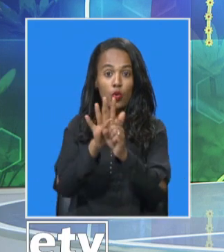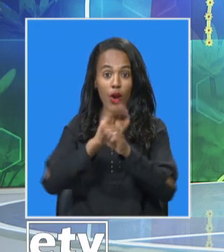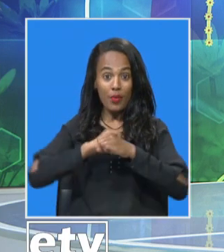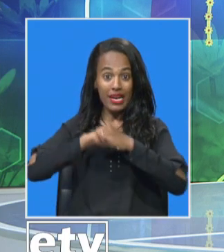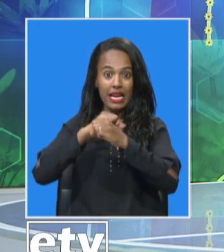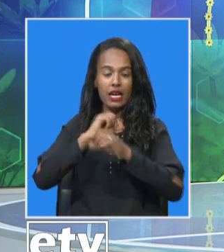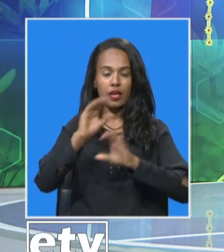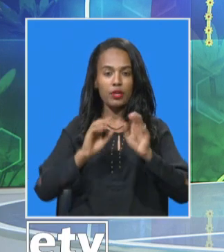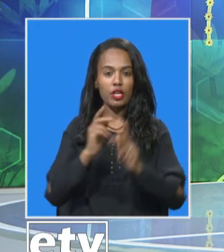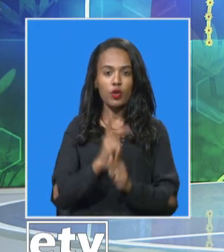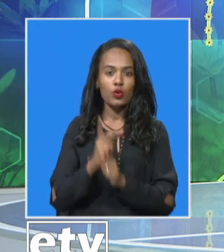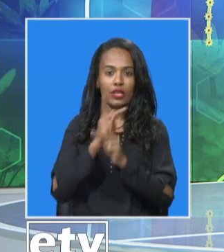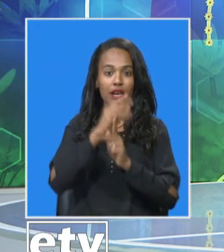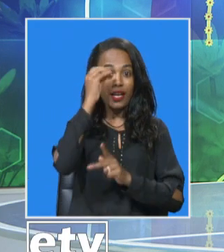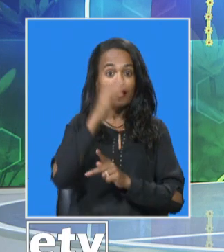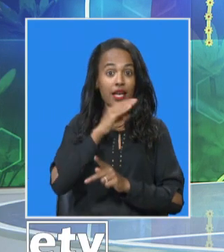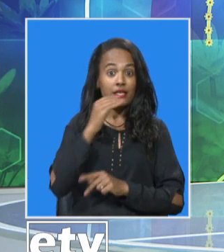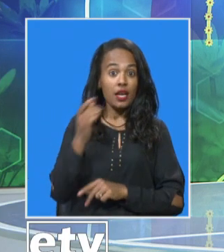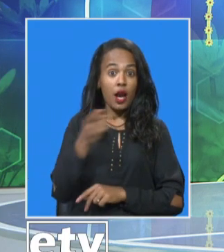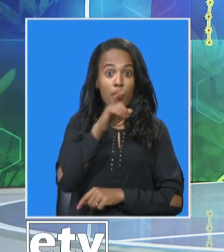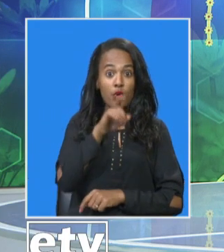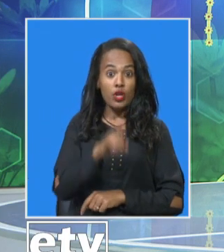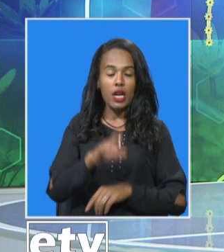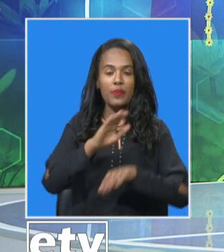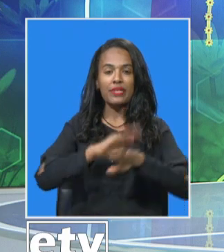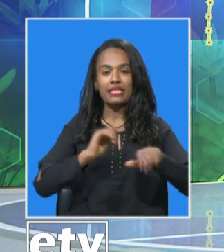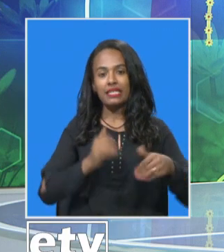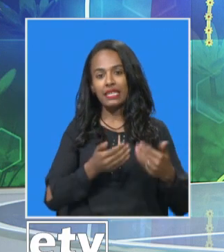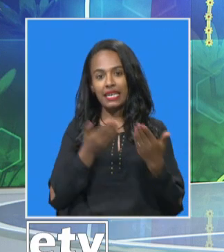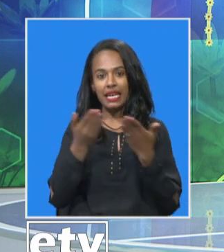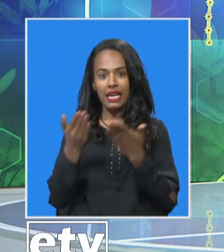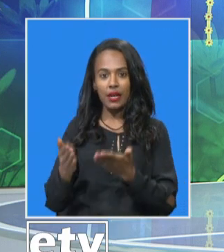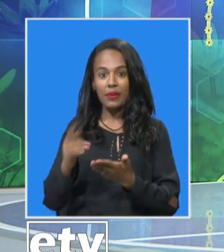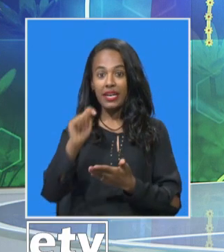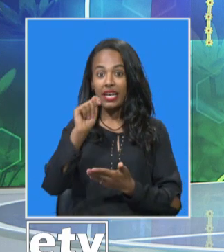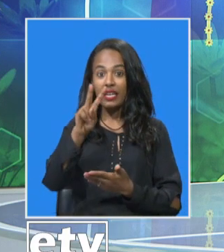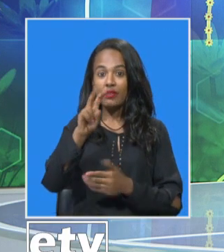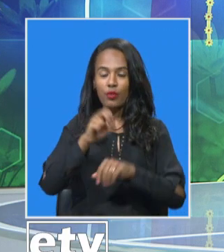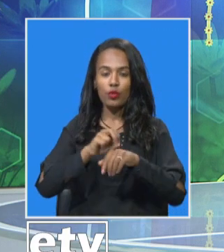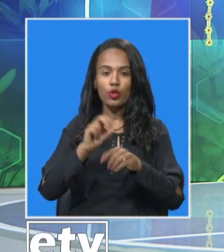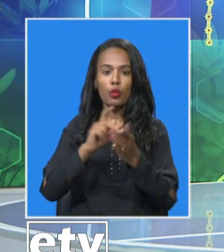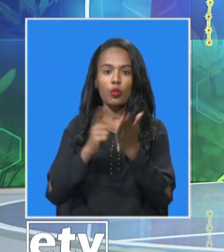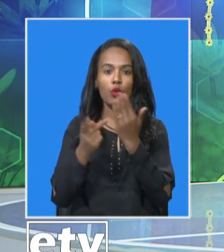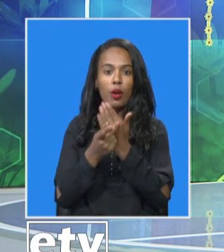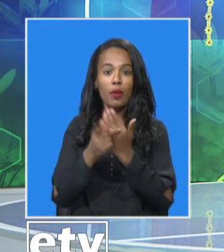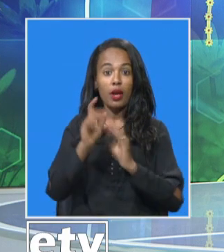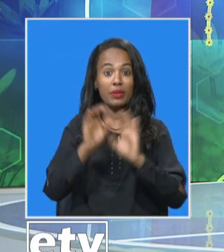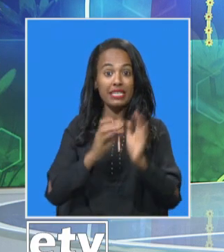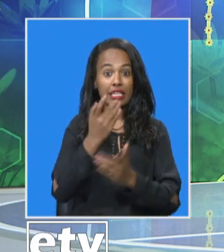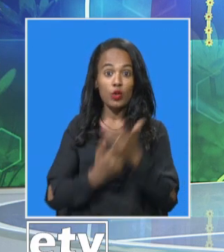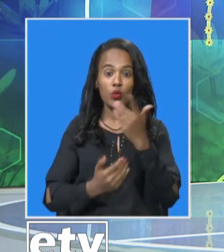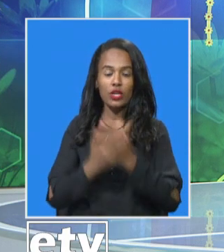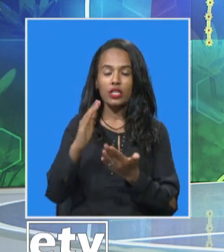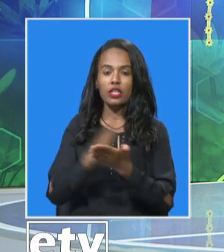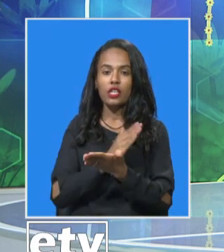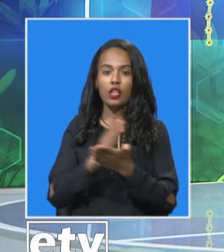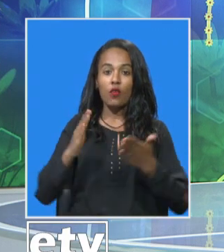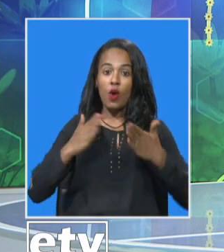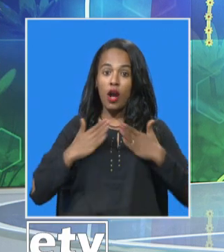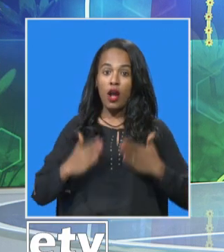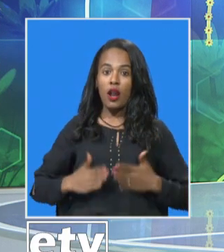መከላከል የሚደረገውን ጥንቃቄ ሳይዘነጋ መሆን እንዳለበት ጥሪ ቀረበ። ከኢቲቪ ወቅታዊ ፕሮግራም ጋር በተደረገ ውይይት የተሳተፉ